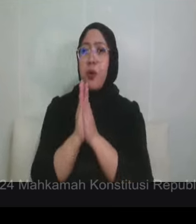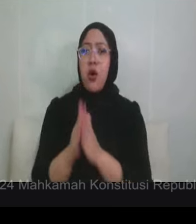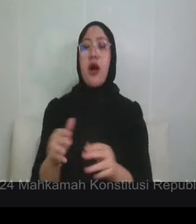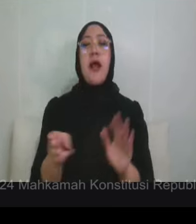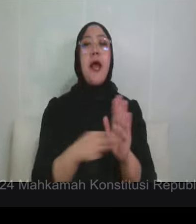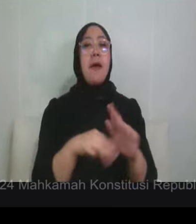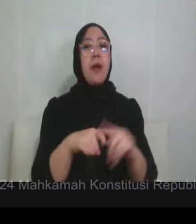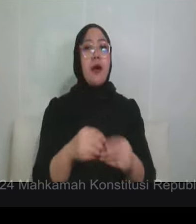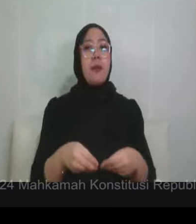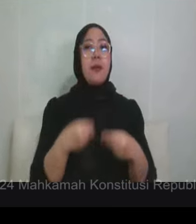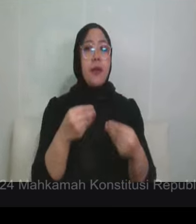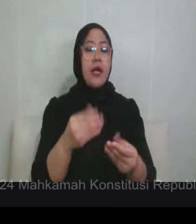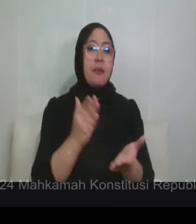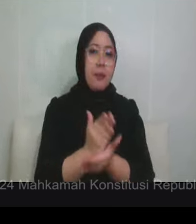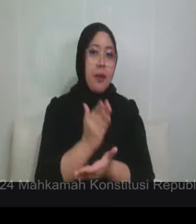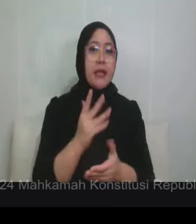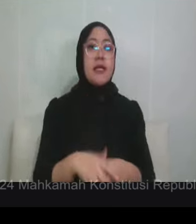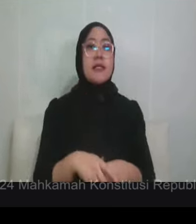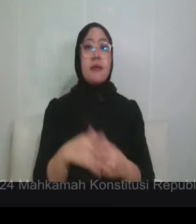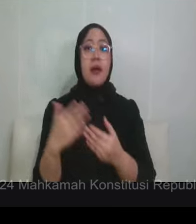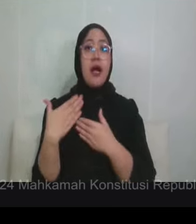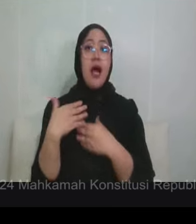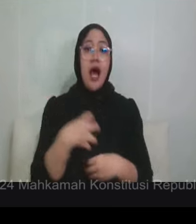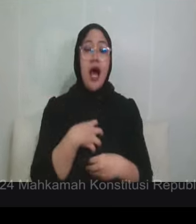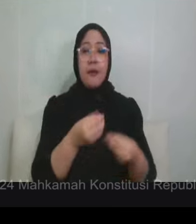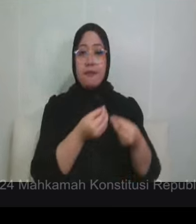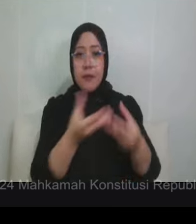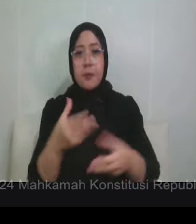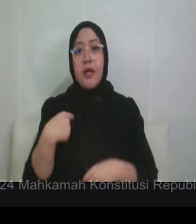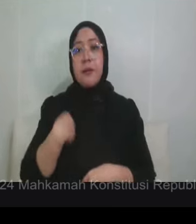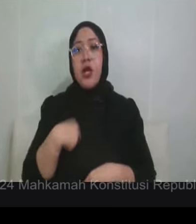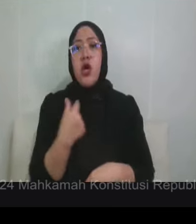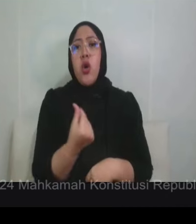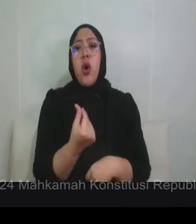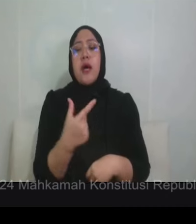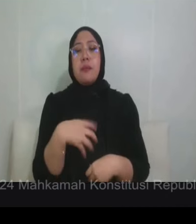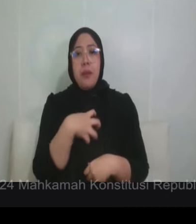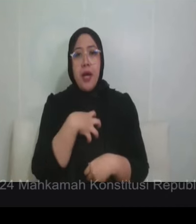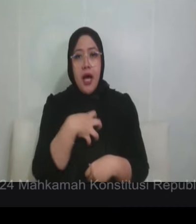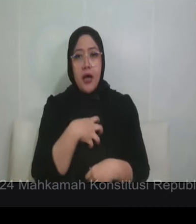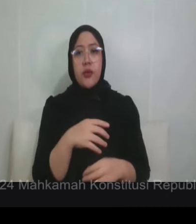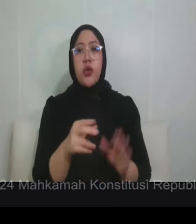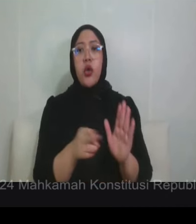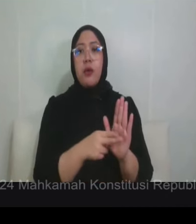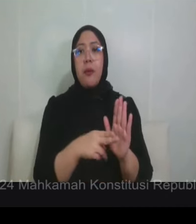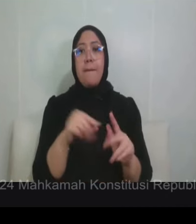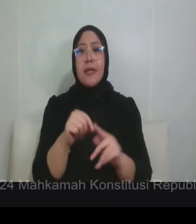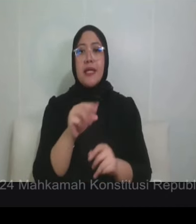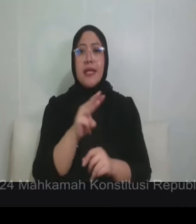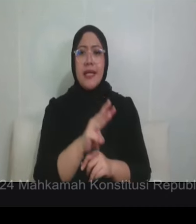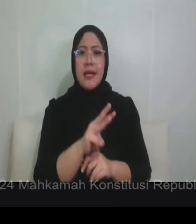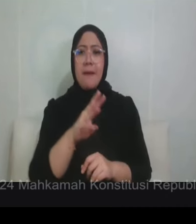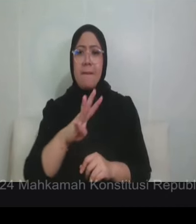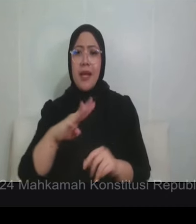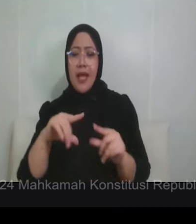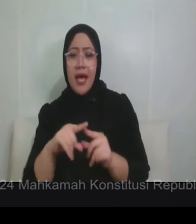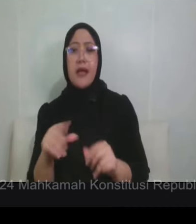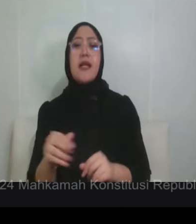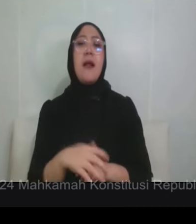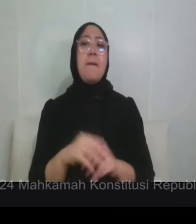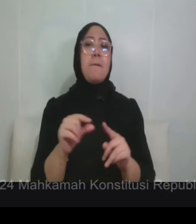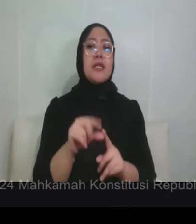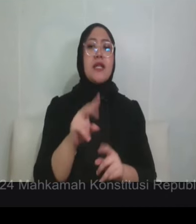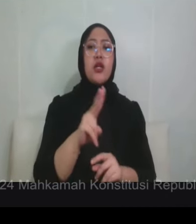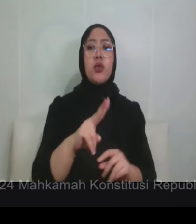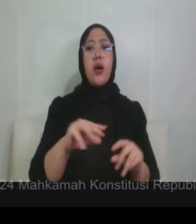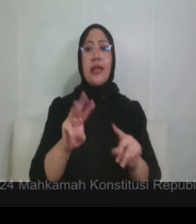terhadap pendelegasian wewenang dalam peraturan Menteri Keuangan sebagaimana ketentuan norma pasal 43a ayat 4 dalam pasal 2 Angka 13 undang-undang